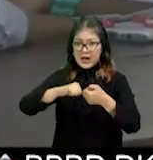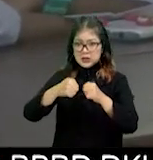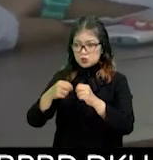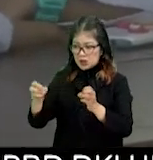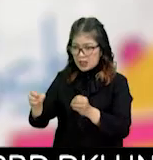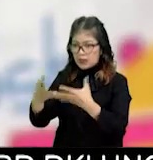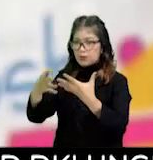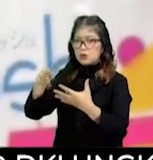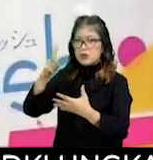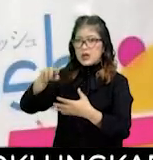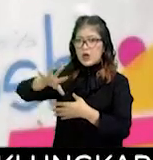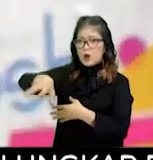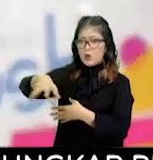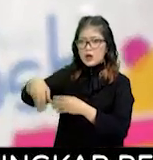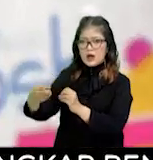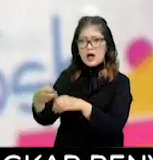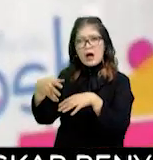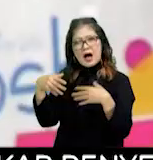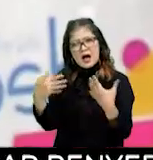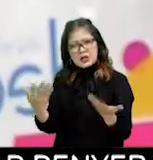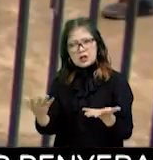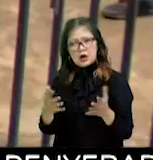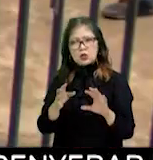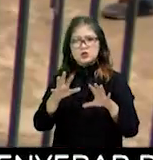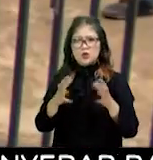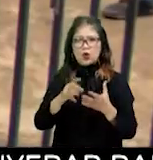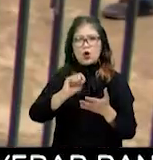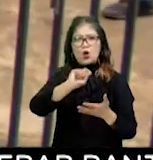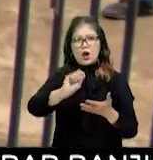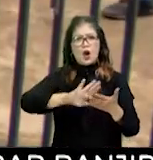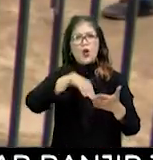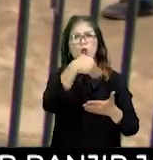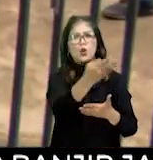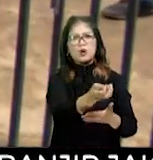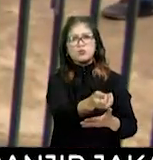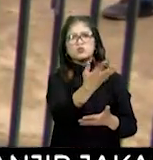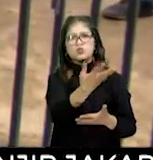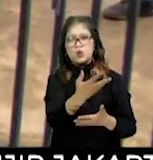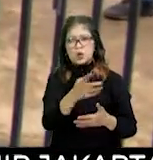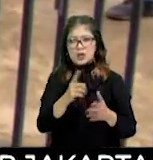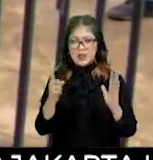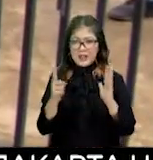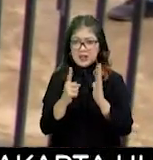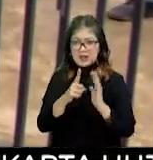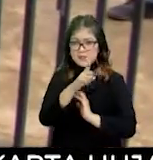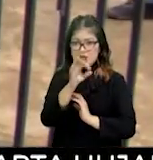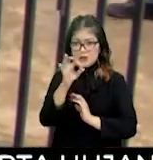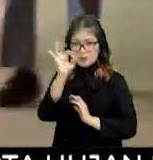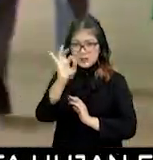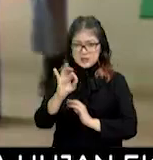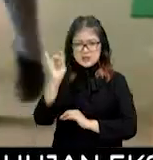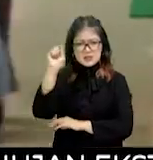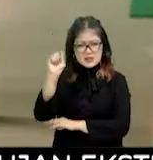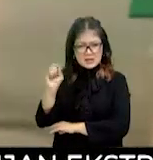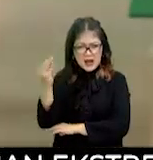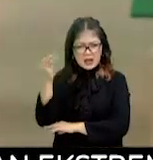klaster keluarga maupun penularan dari luar sekolah. Pembelajaran tatap muka 100% di Jakarta terus berjalan di tengah merebaknya varian Omikron di